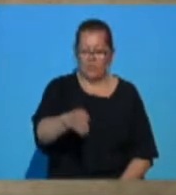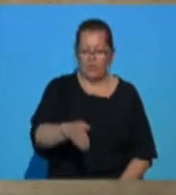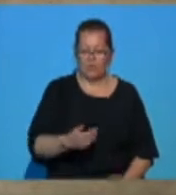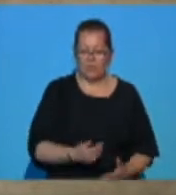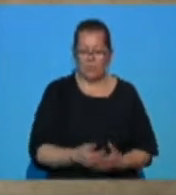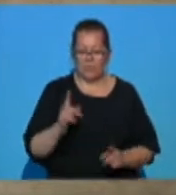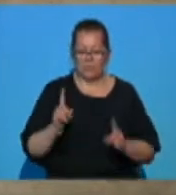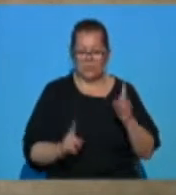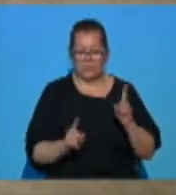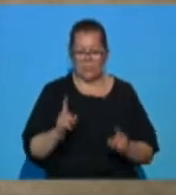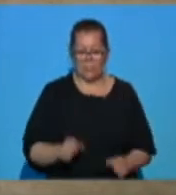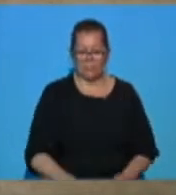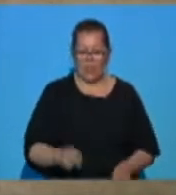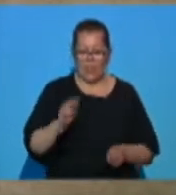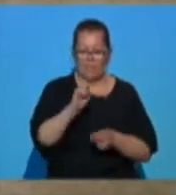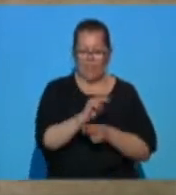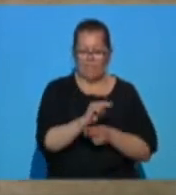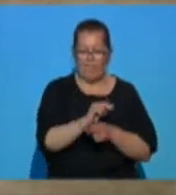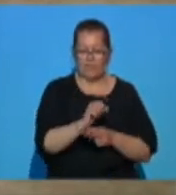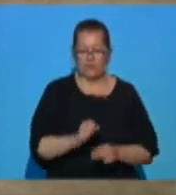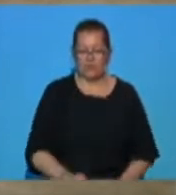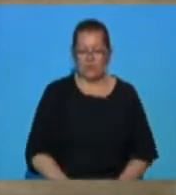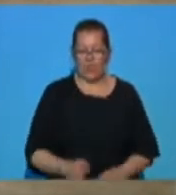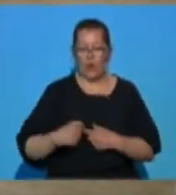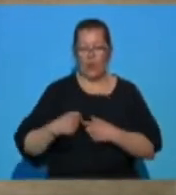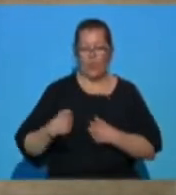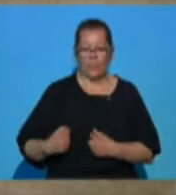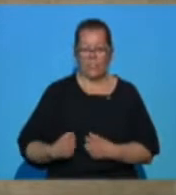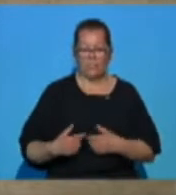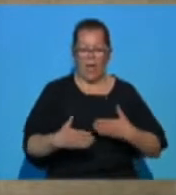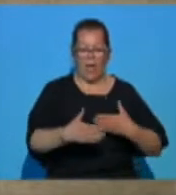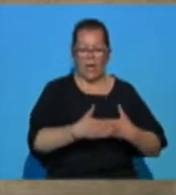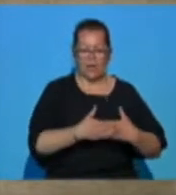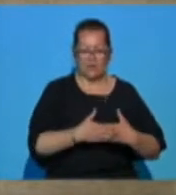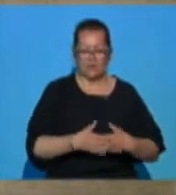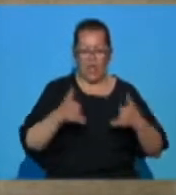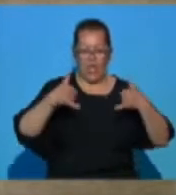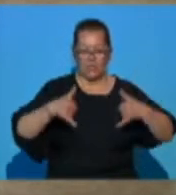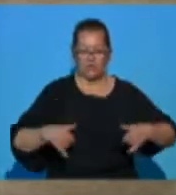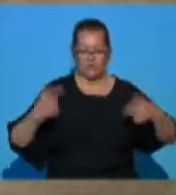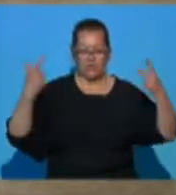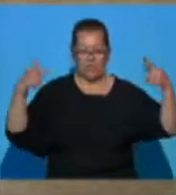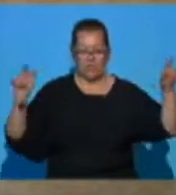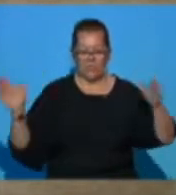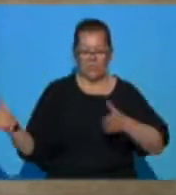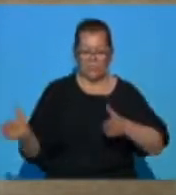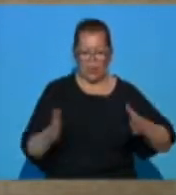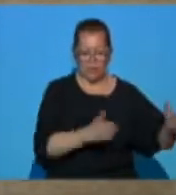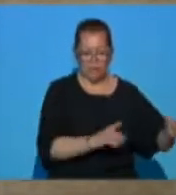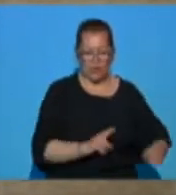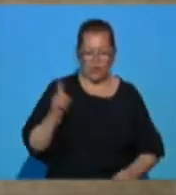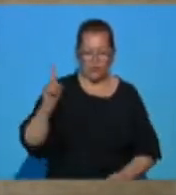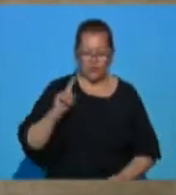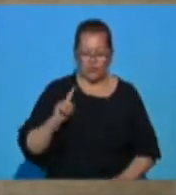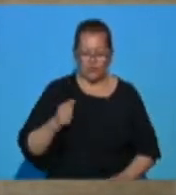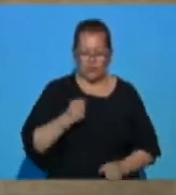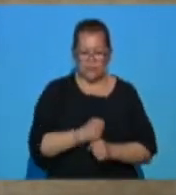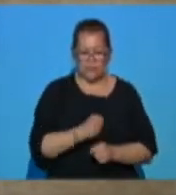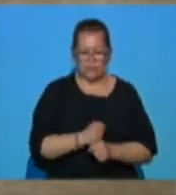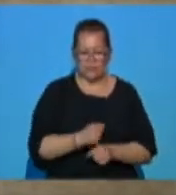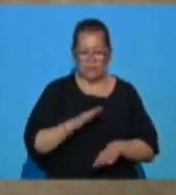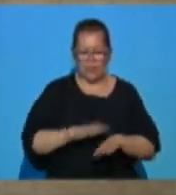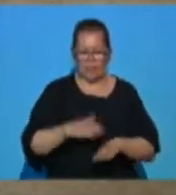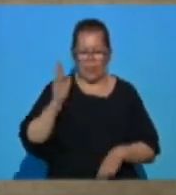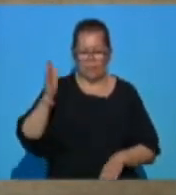că dacă ei nu ar fi participat cu inima alături de acest festival încă de la început, el probabil că n-ar fi existat. Și